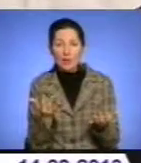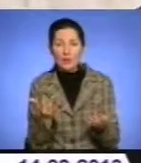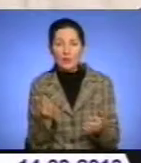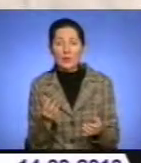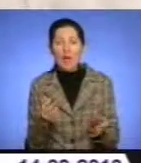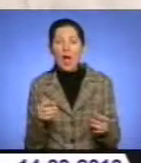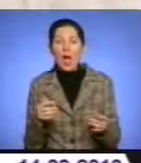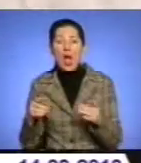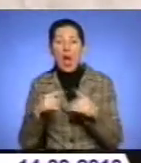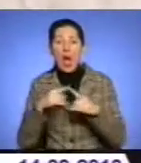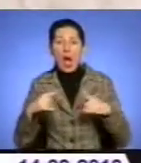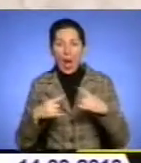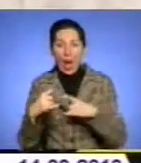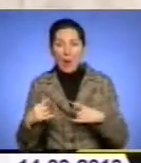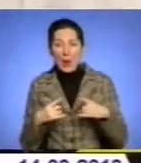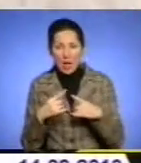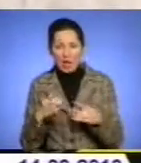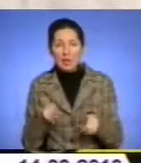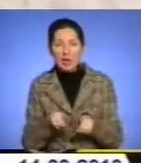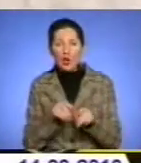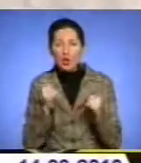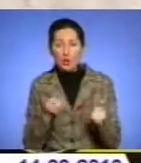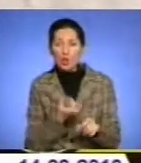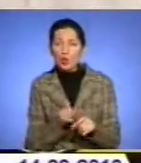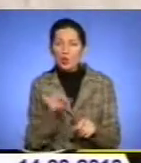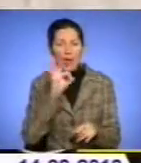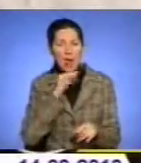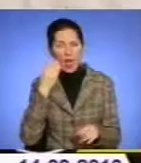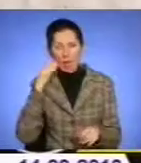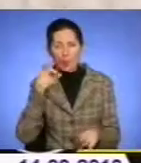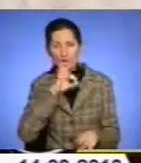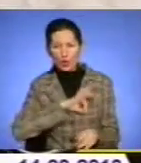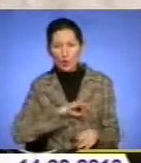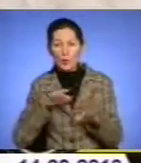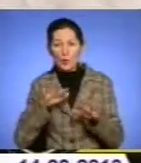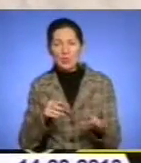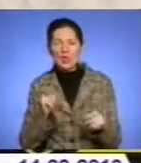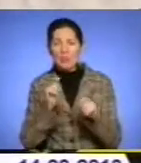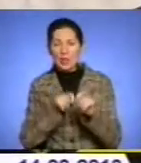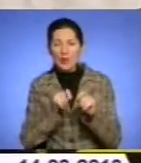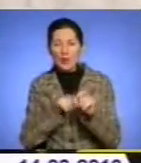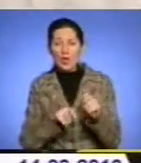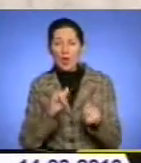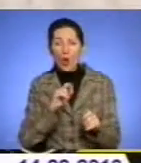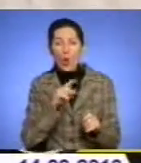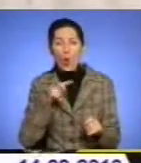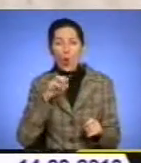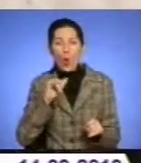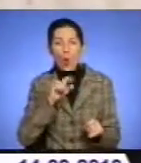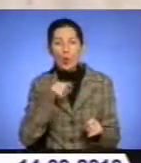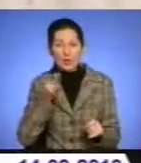ультразвукової діагностики також він зараз дуже ефективно використовується, тому що в процесі діагностики ультразвукове обстеження воно